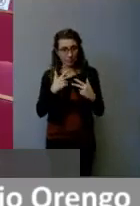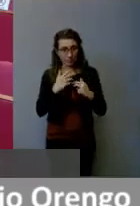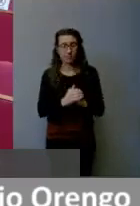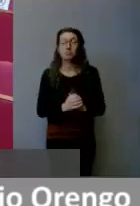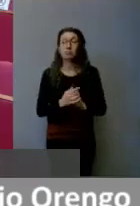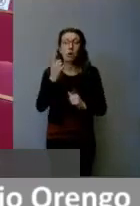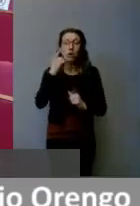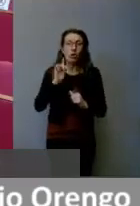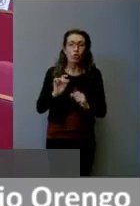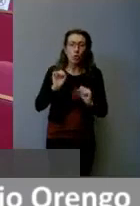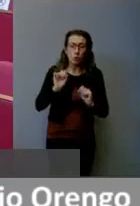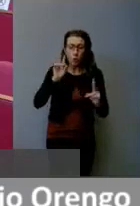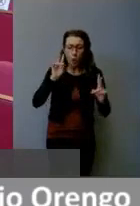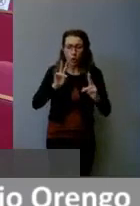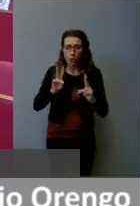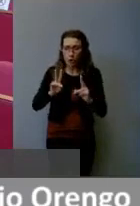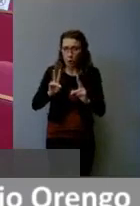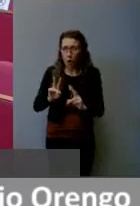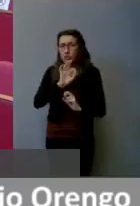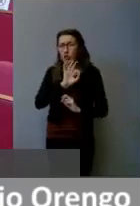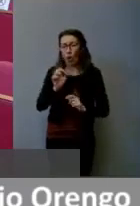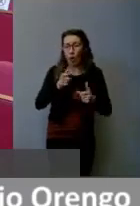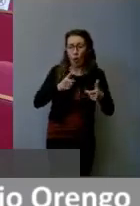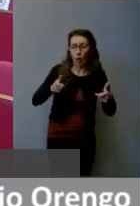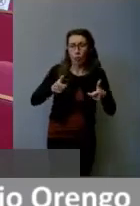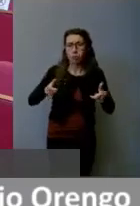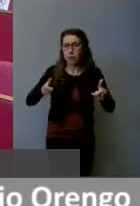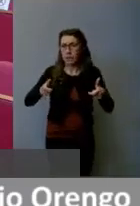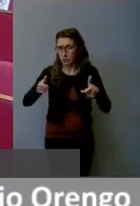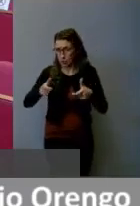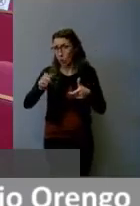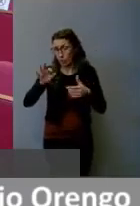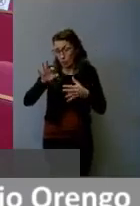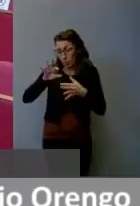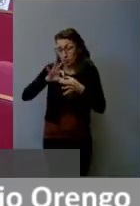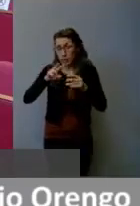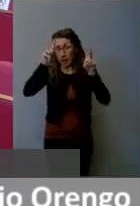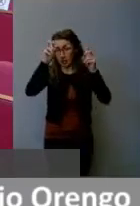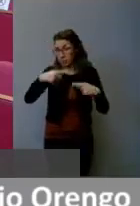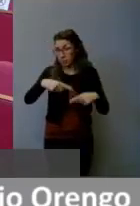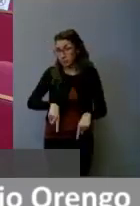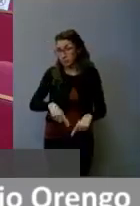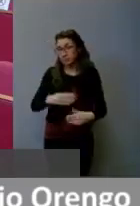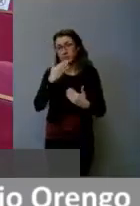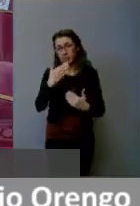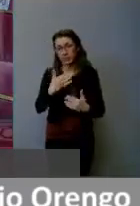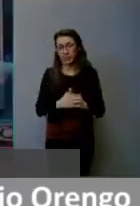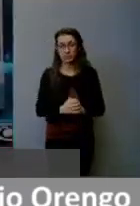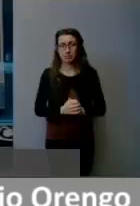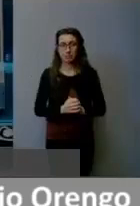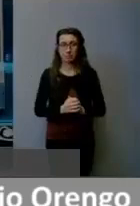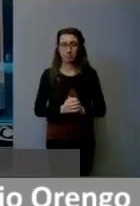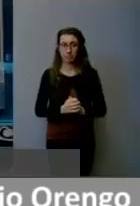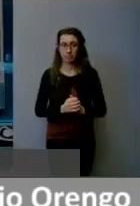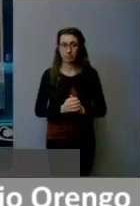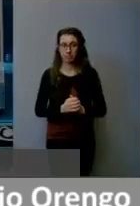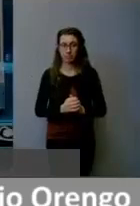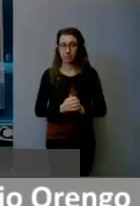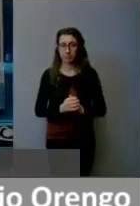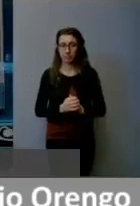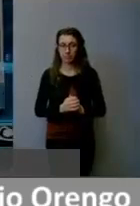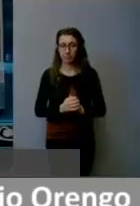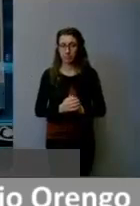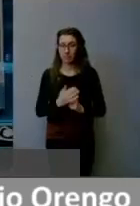fare degli incontri o commissione proprio su questo tema. Grazie. Grazie